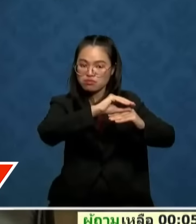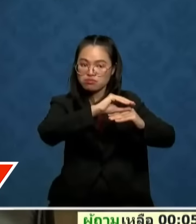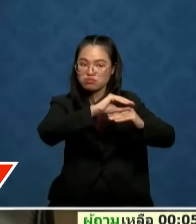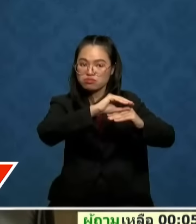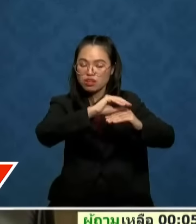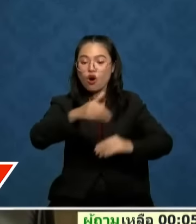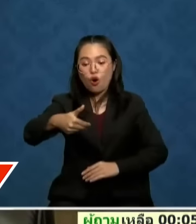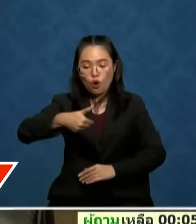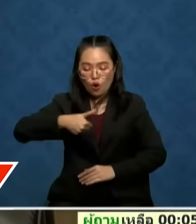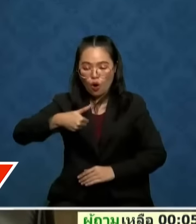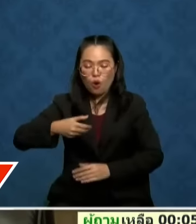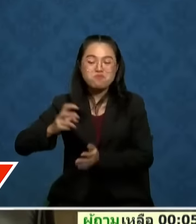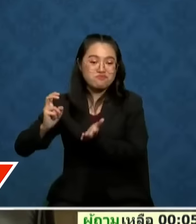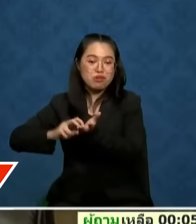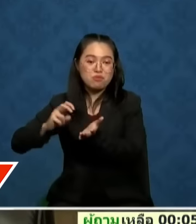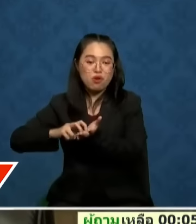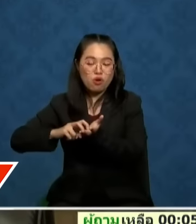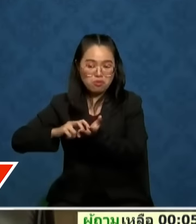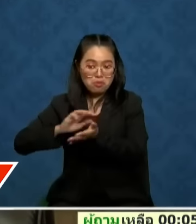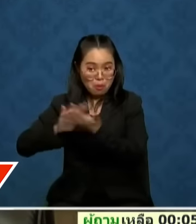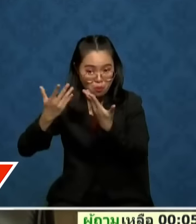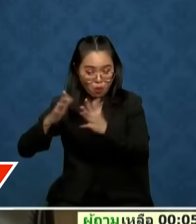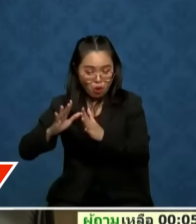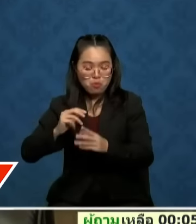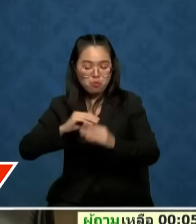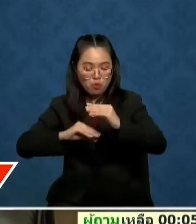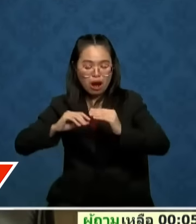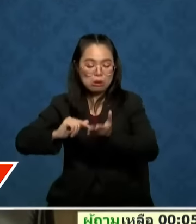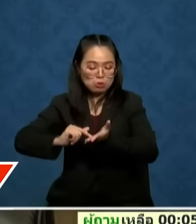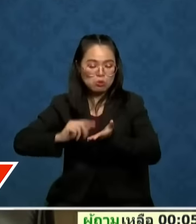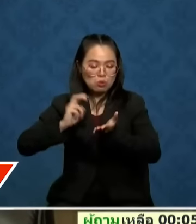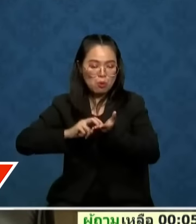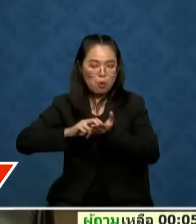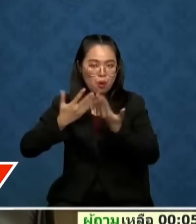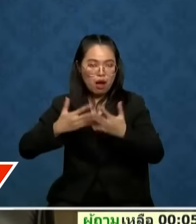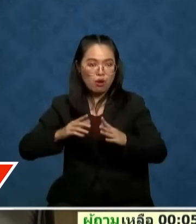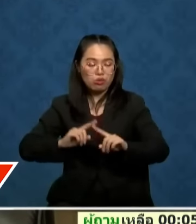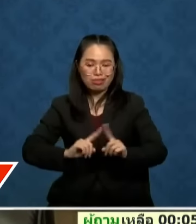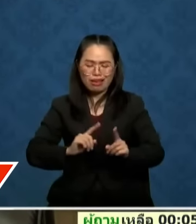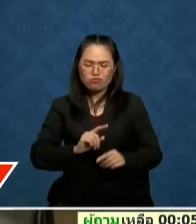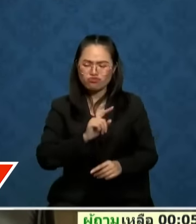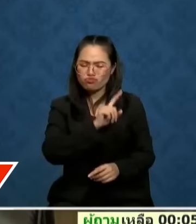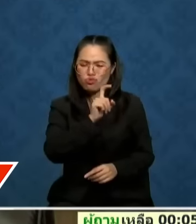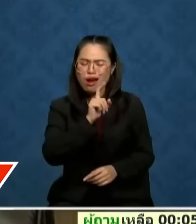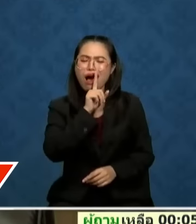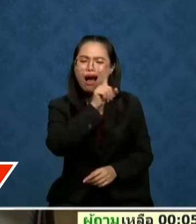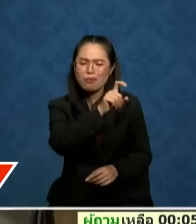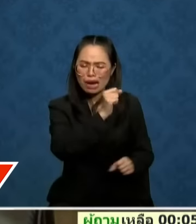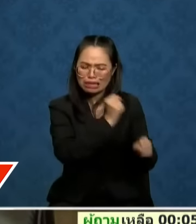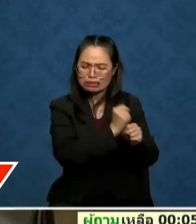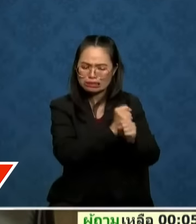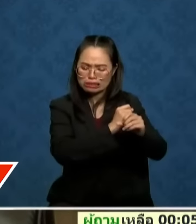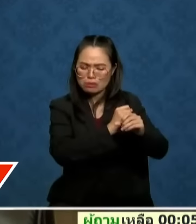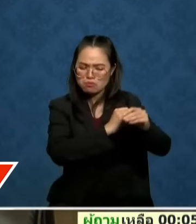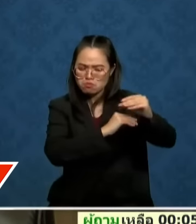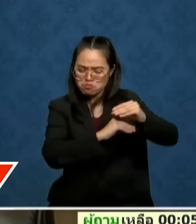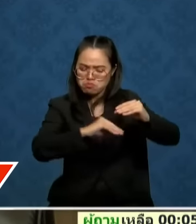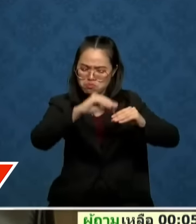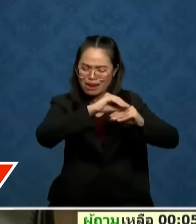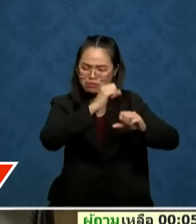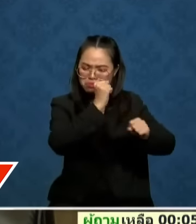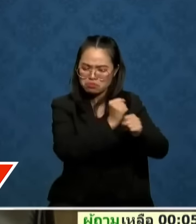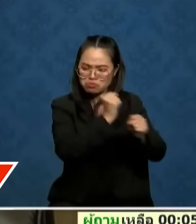ขอ EIA และใบอนุญาตรงเรียบร้อยเหตุเครนถล่มนี้เป็นที่สงสัยว่าเป็นการก่อสร้างที่ไม่มาตรฐานไม่มีคุณภาพ